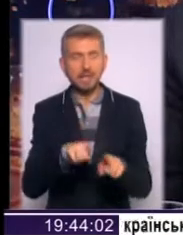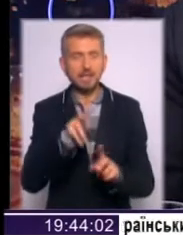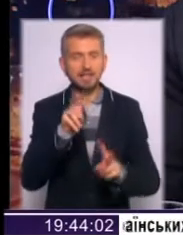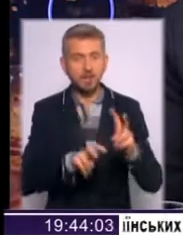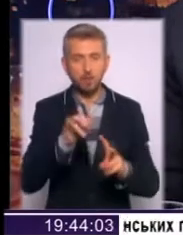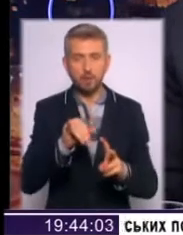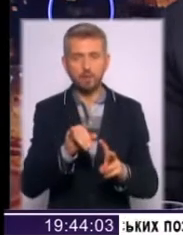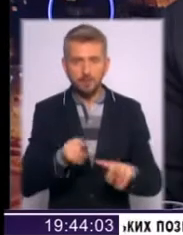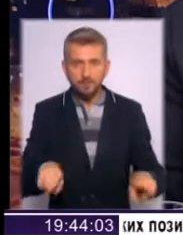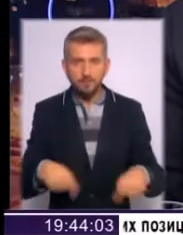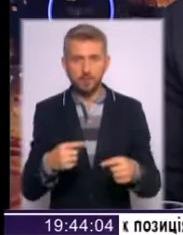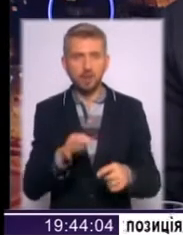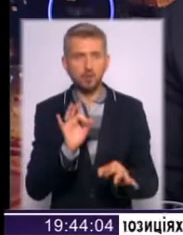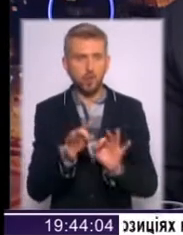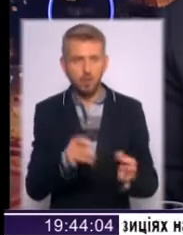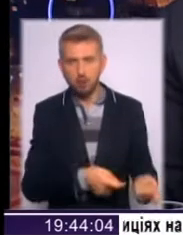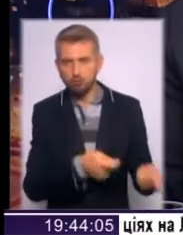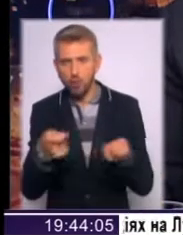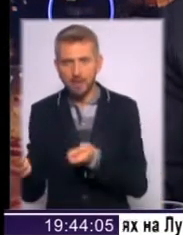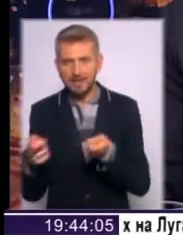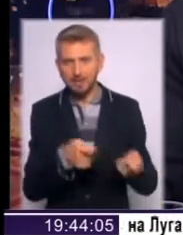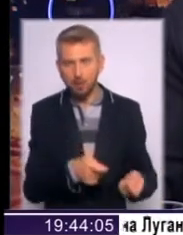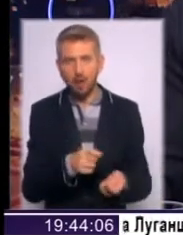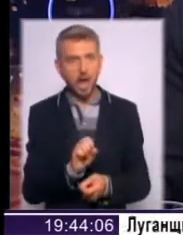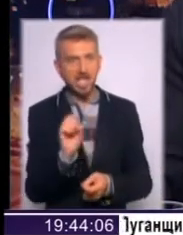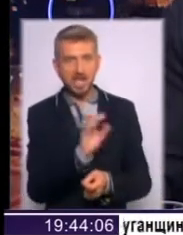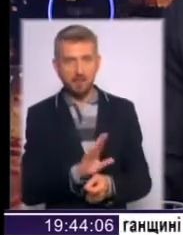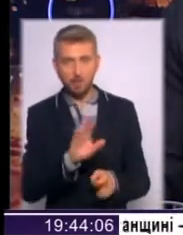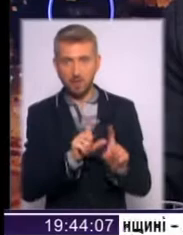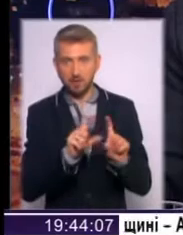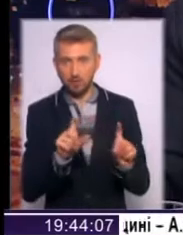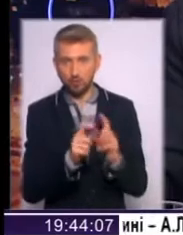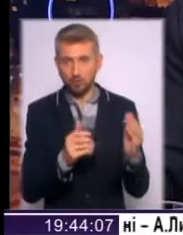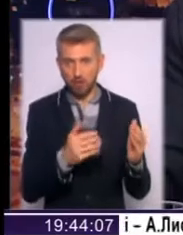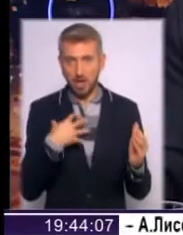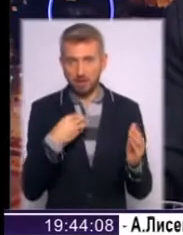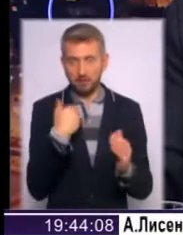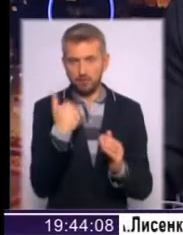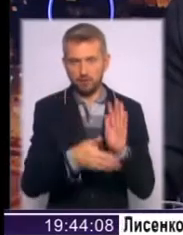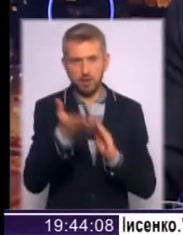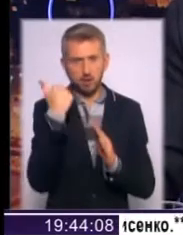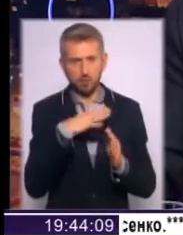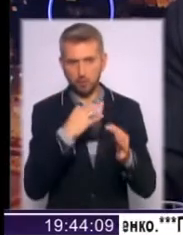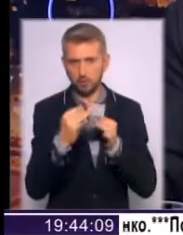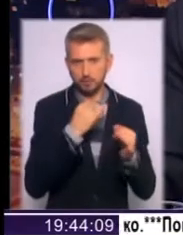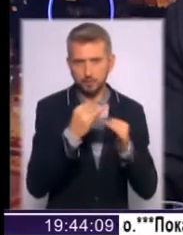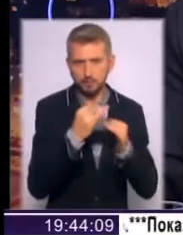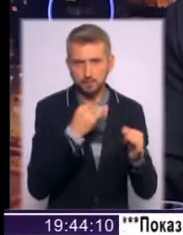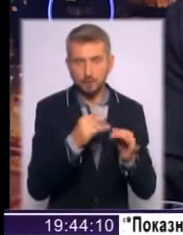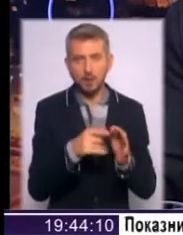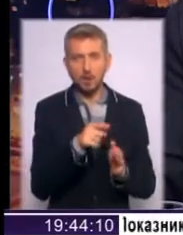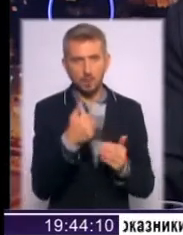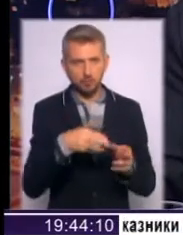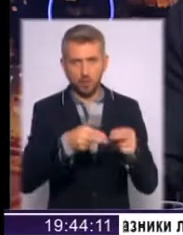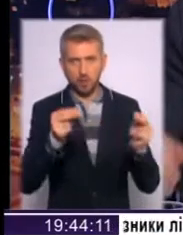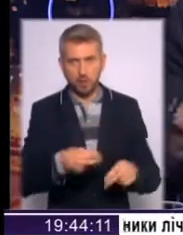і налагодити нормальну логістику, а оці європейські структури, про які я розказував, Львів, з якими вже давно вів перемовини, і з якими вже уклав,